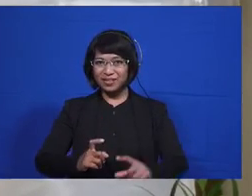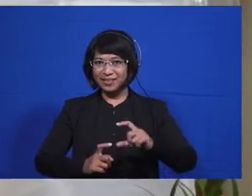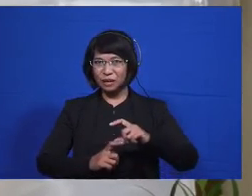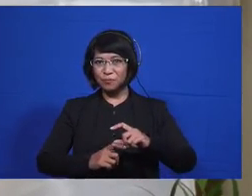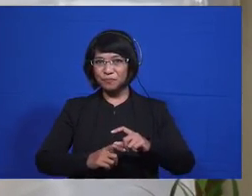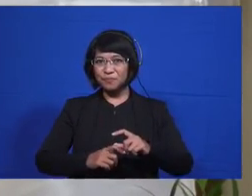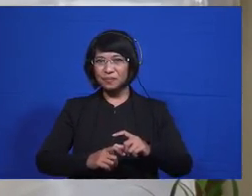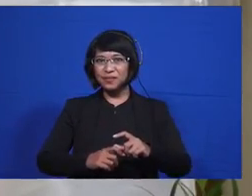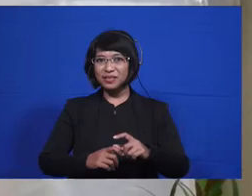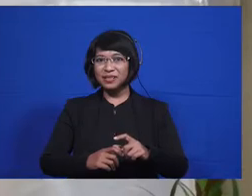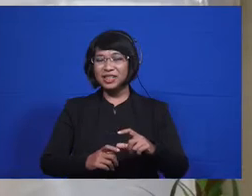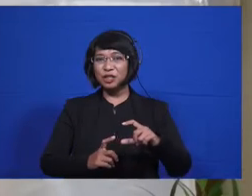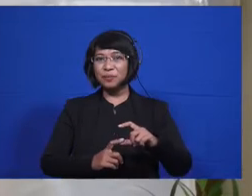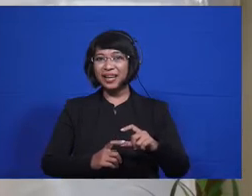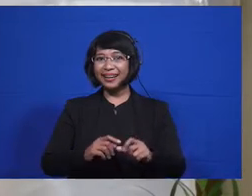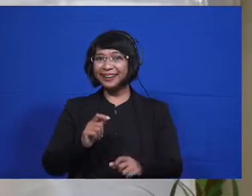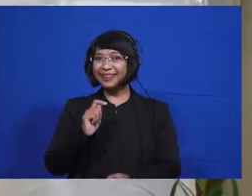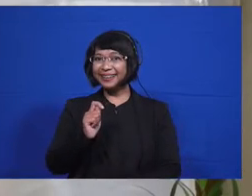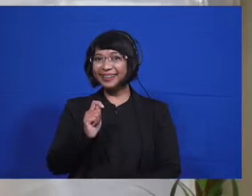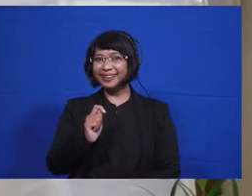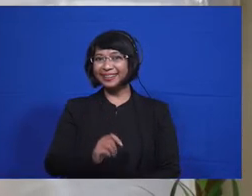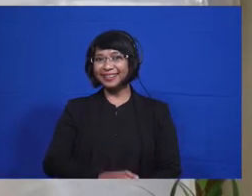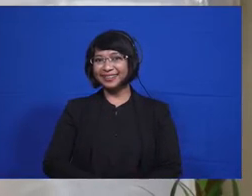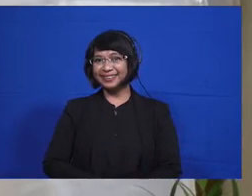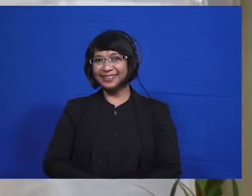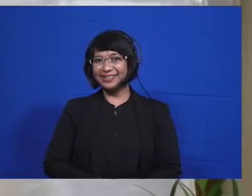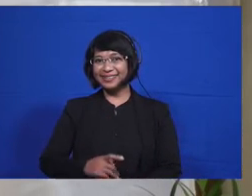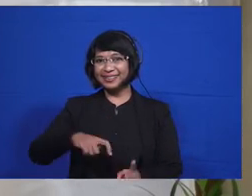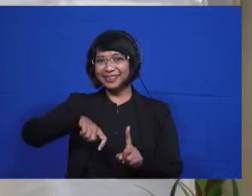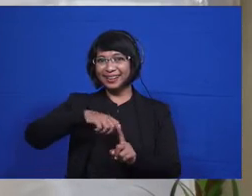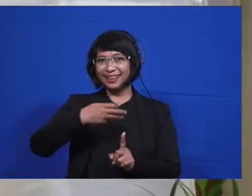Tinggi Santo Paulus Kendungan.